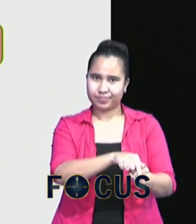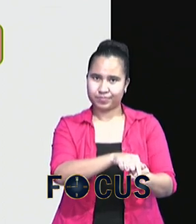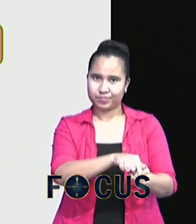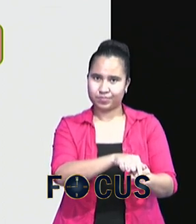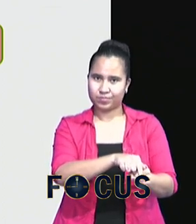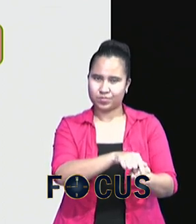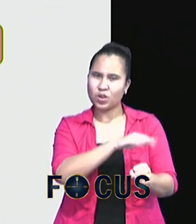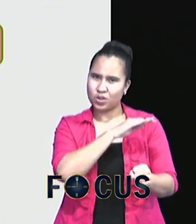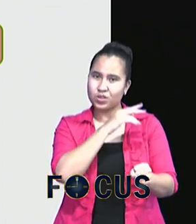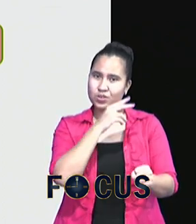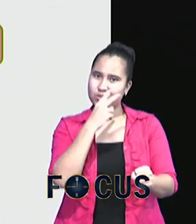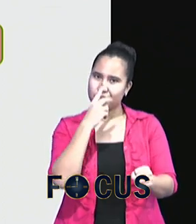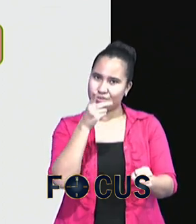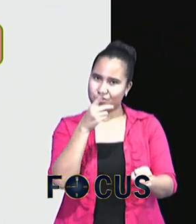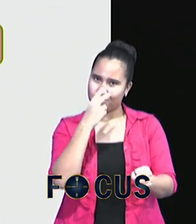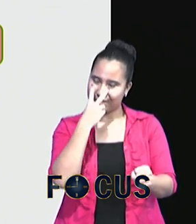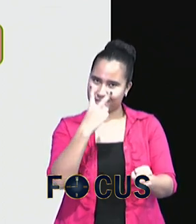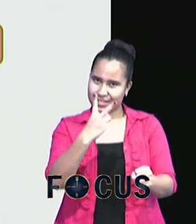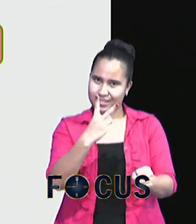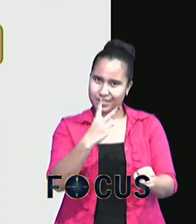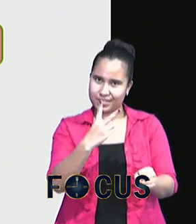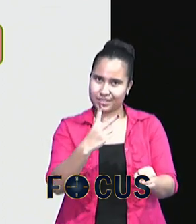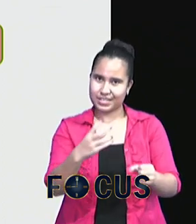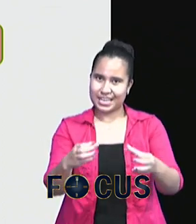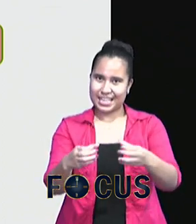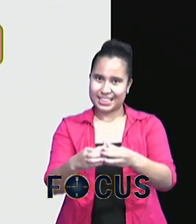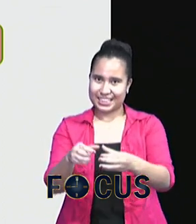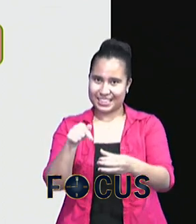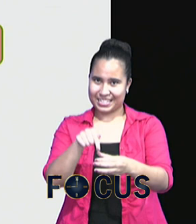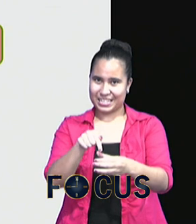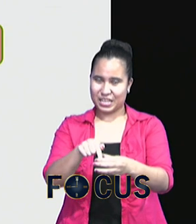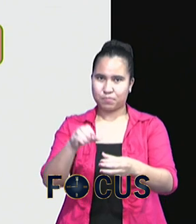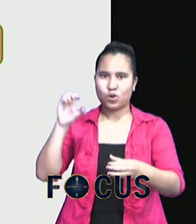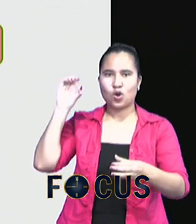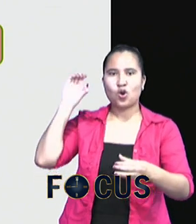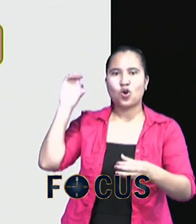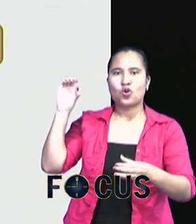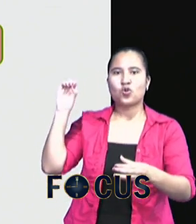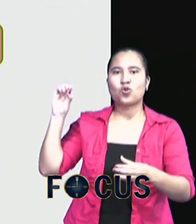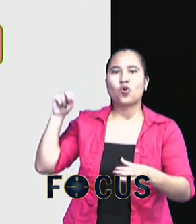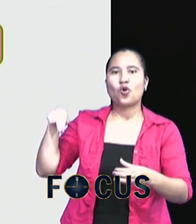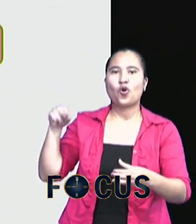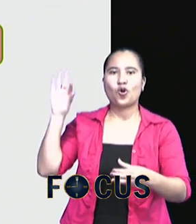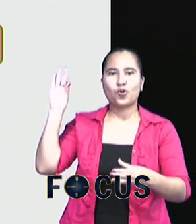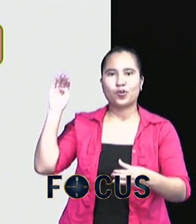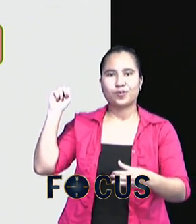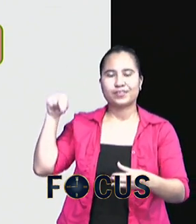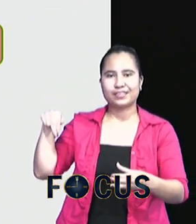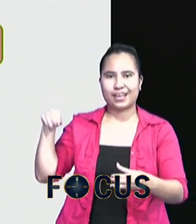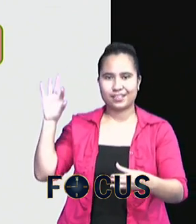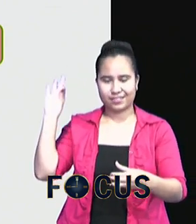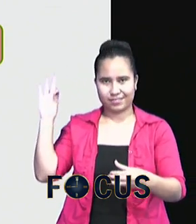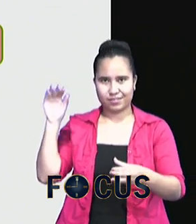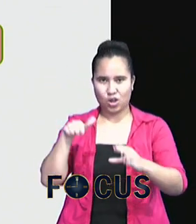En dan ziet u het team content. Team Content, onder leiding van de